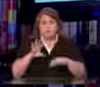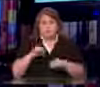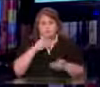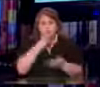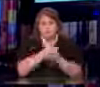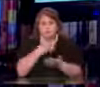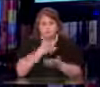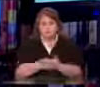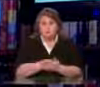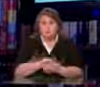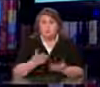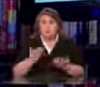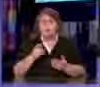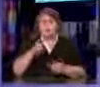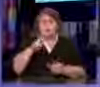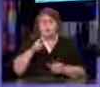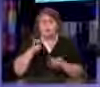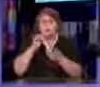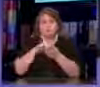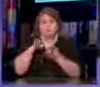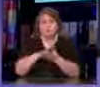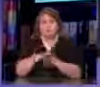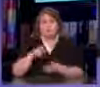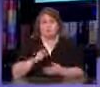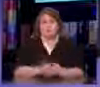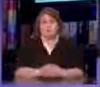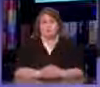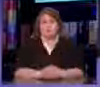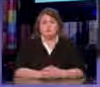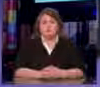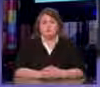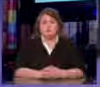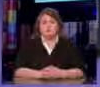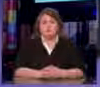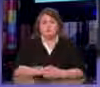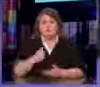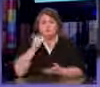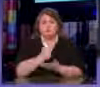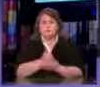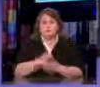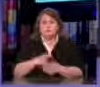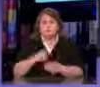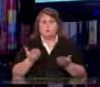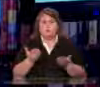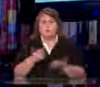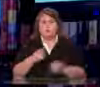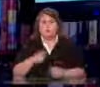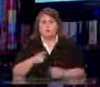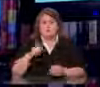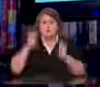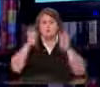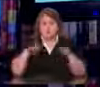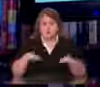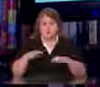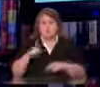свой ответ, который вы вот здесь вот должны будете выбрать. Основываясь на данных, приведенных в этой